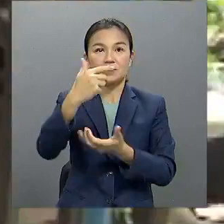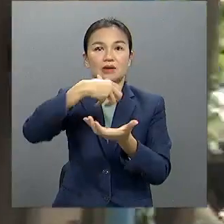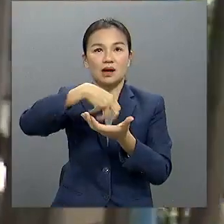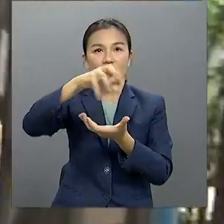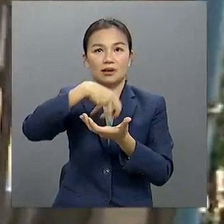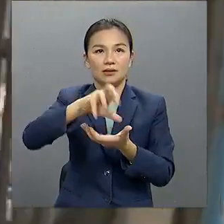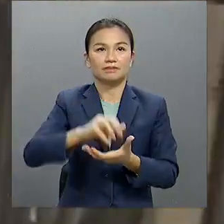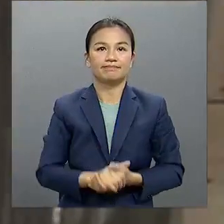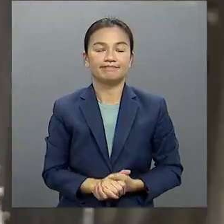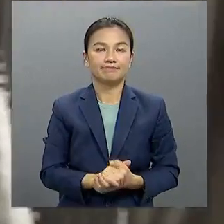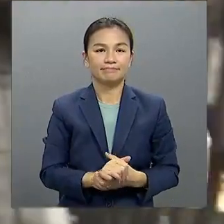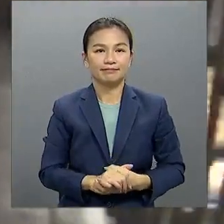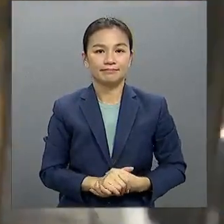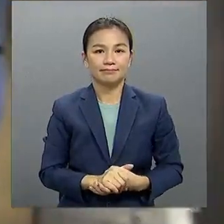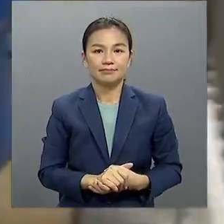าน